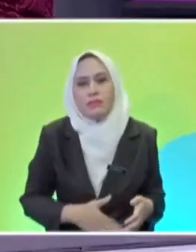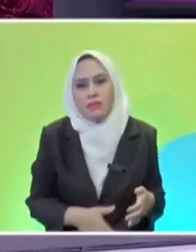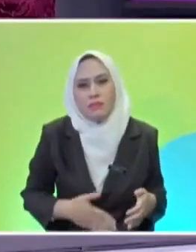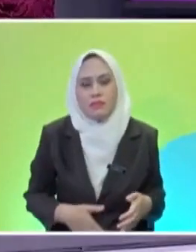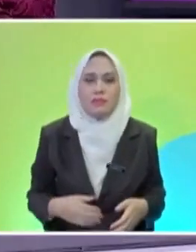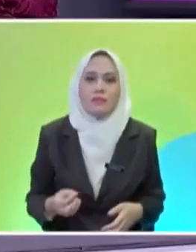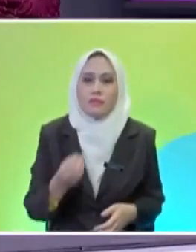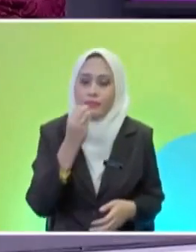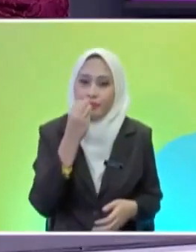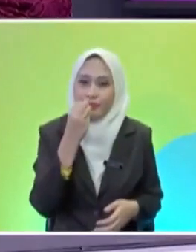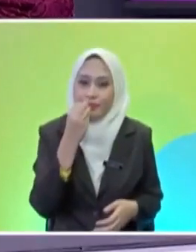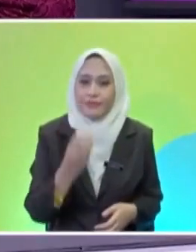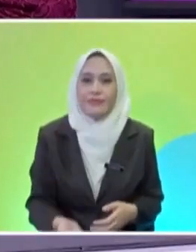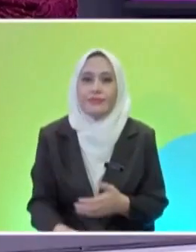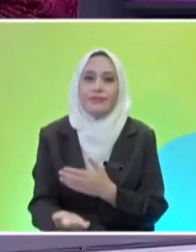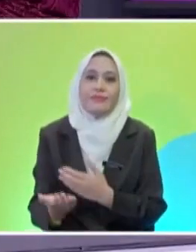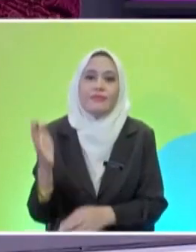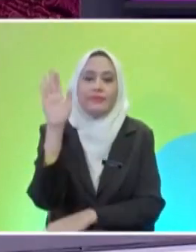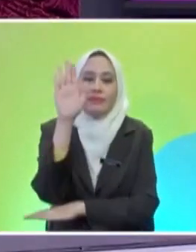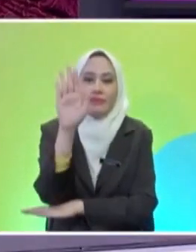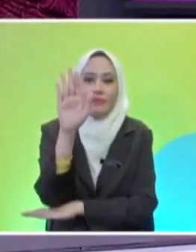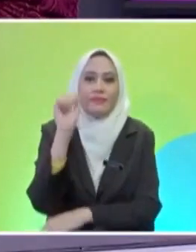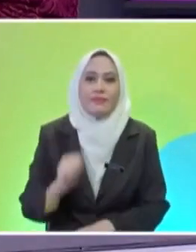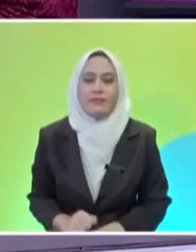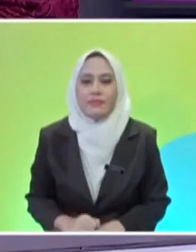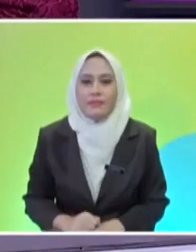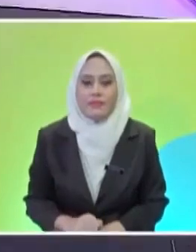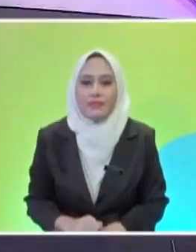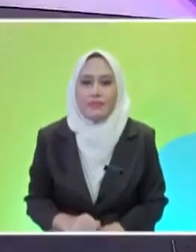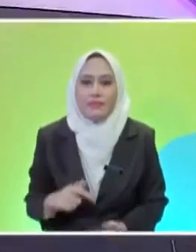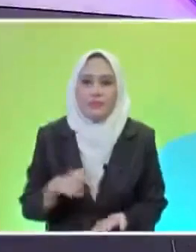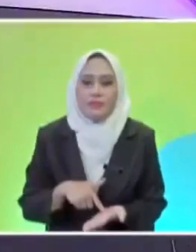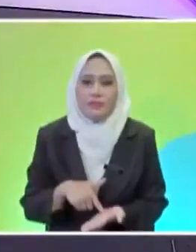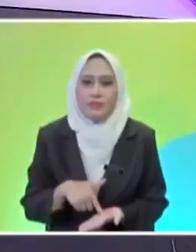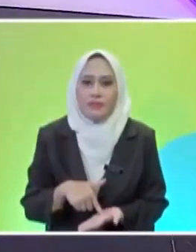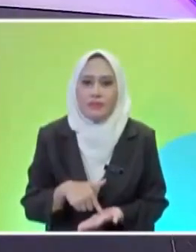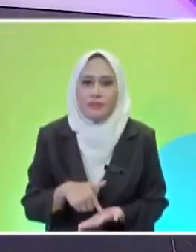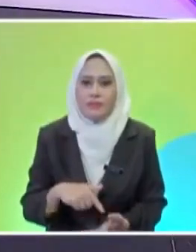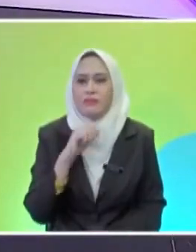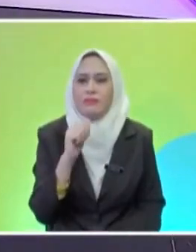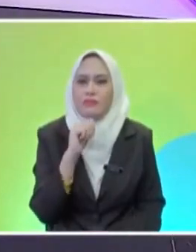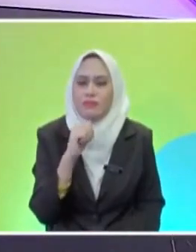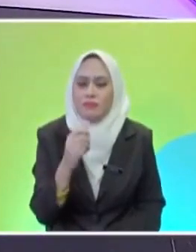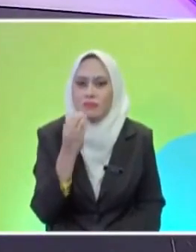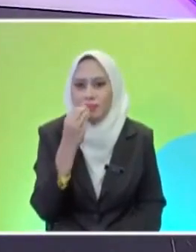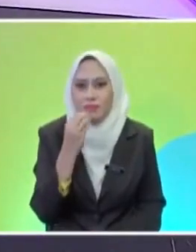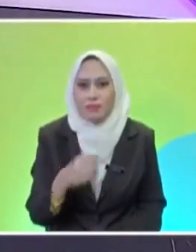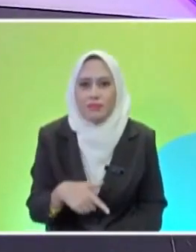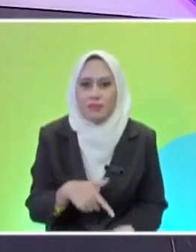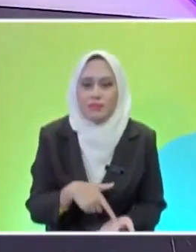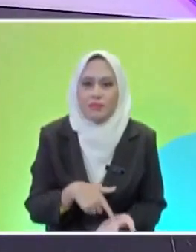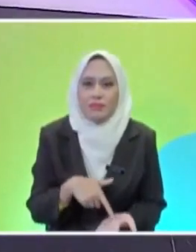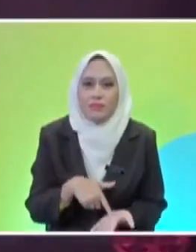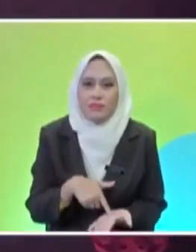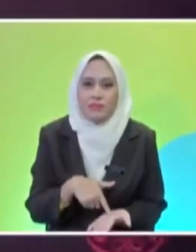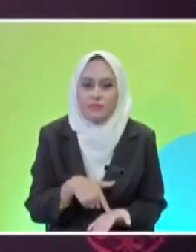Boleh-boleh semua. Kita cari gambar mana makan tengah hari. Ini ke, cikgu? Ni bukan makan ni. Ni kot makan, cikgu. Ni